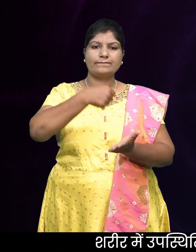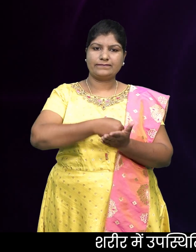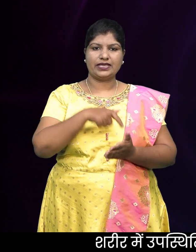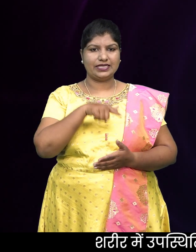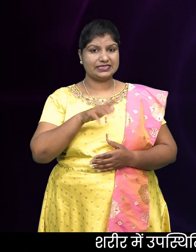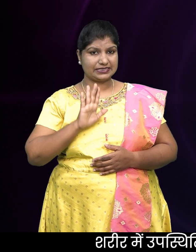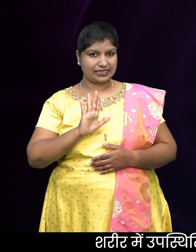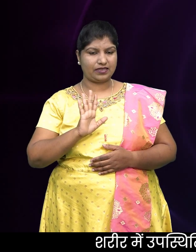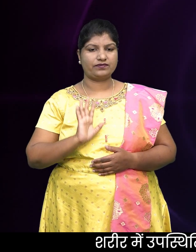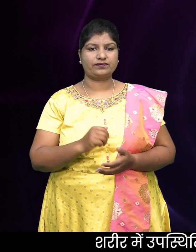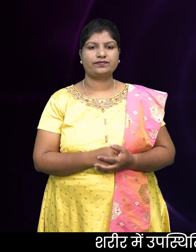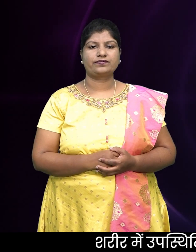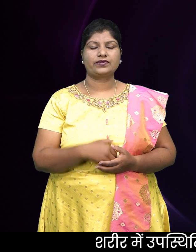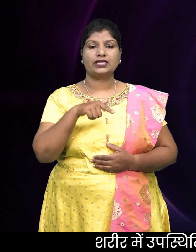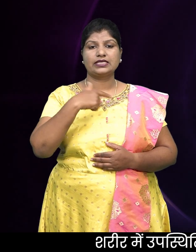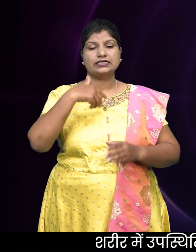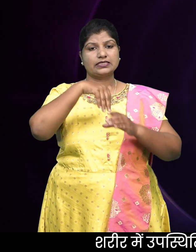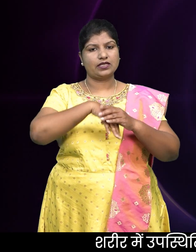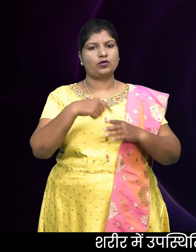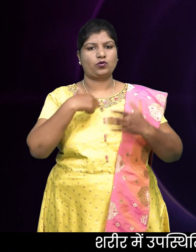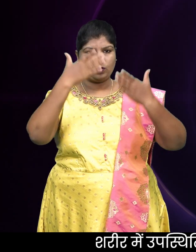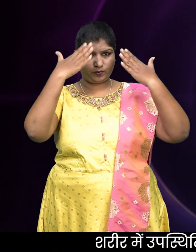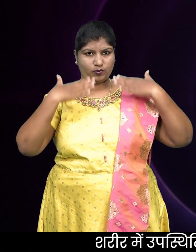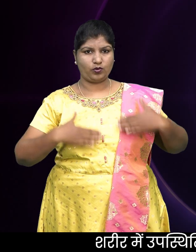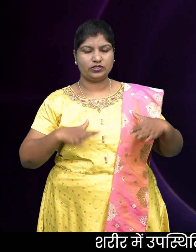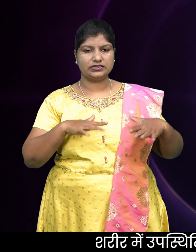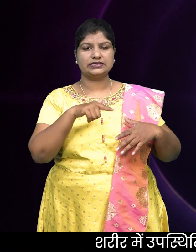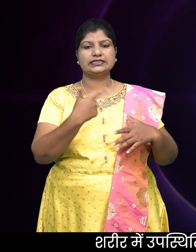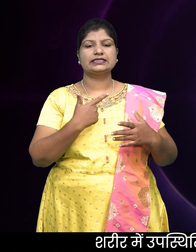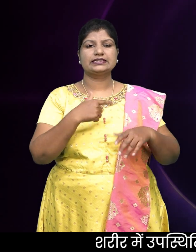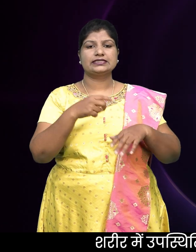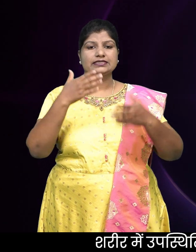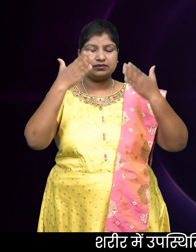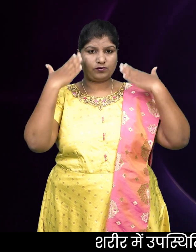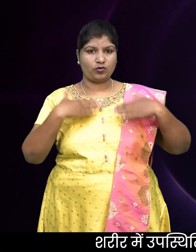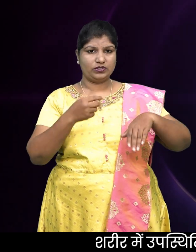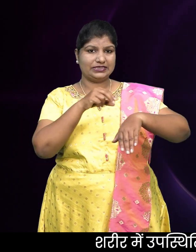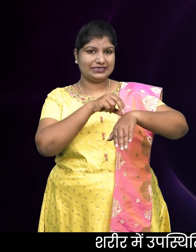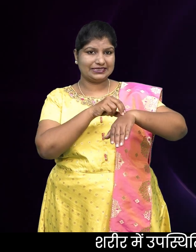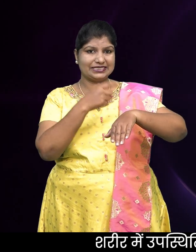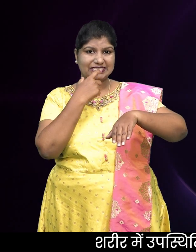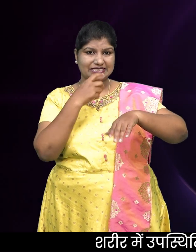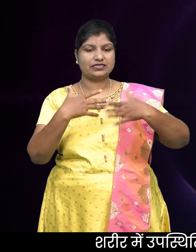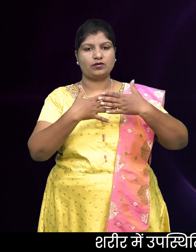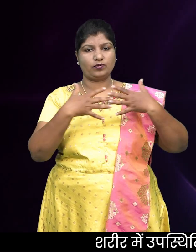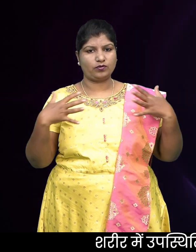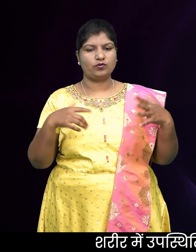शरीर में उपस्थिति के आधार पर कंकाल दो प्रकार का होता है।